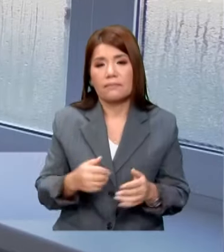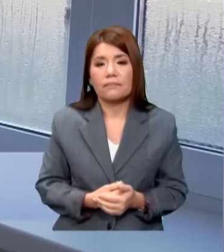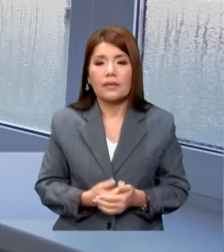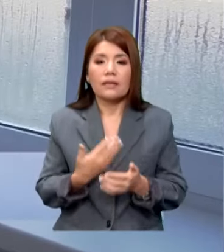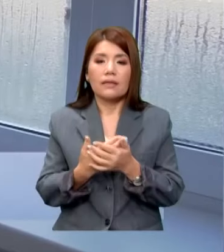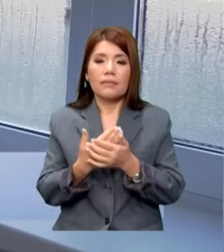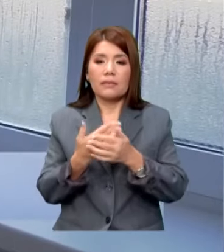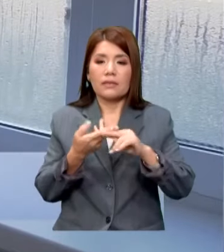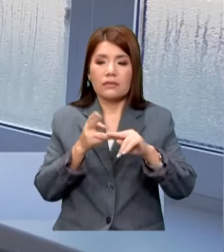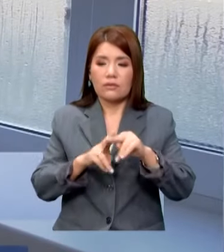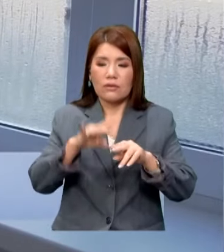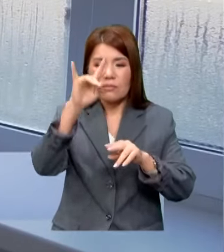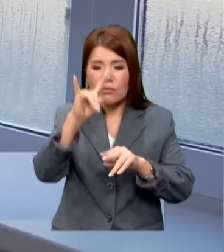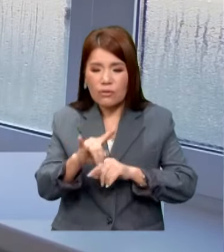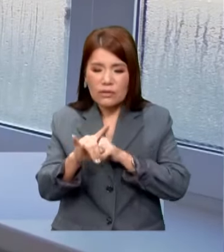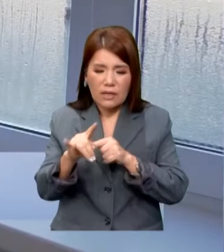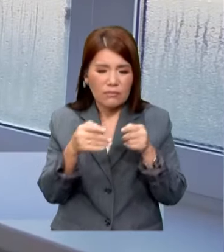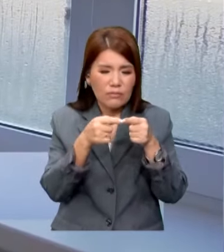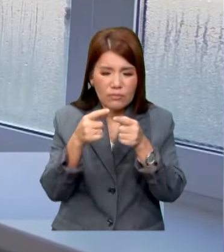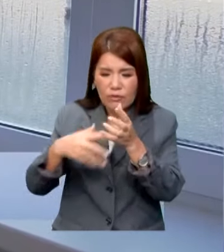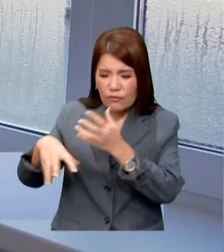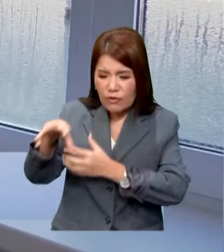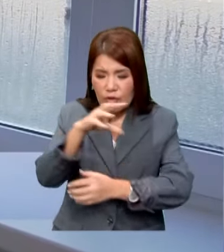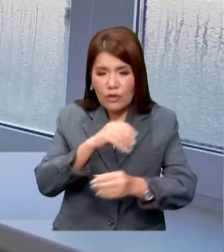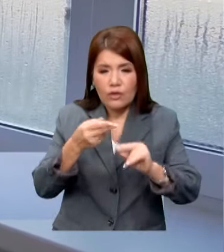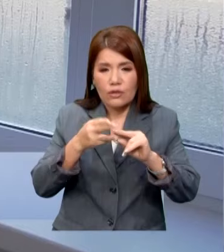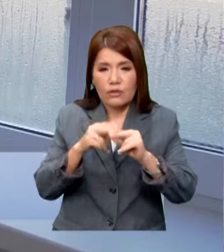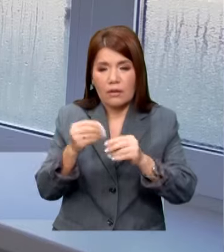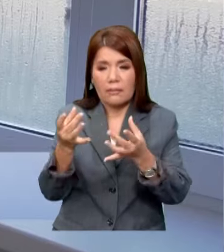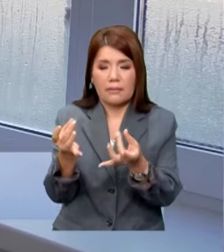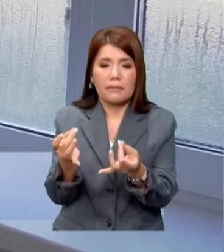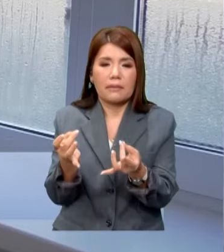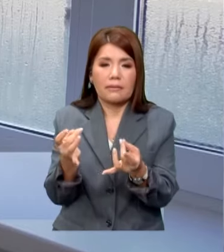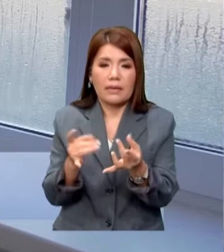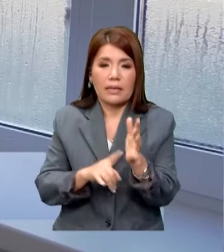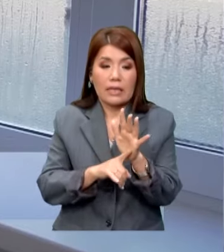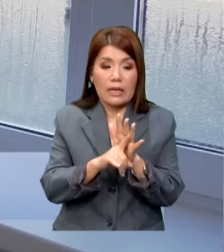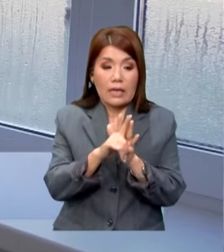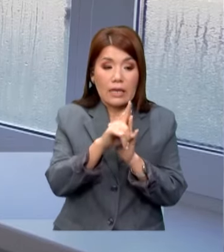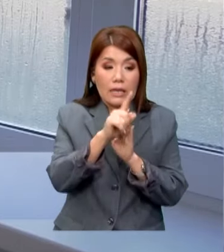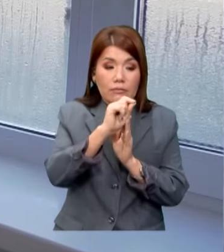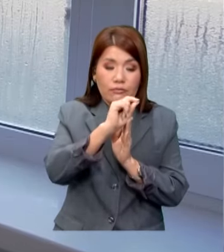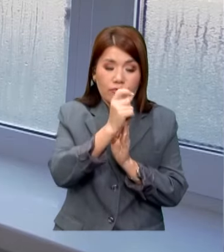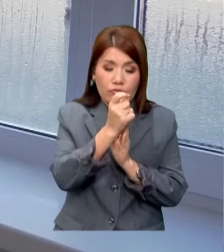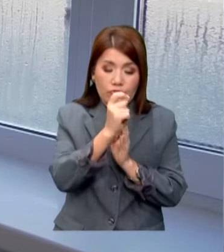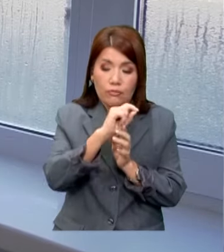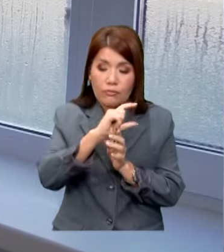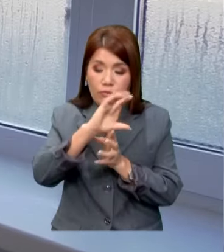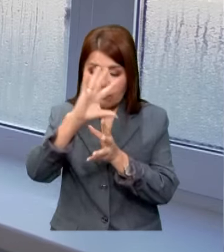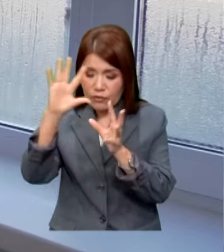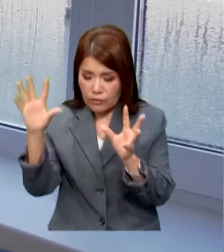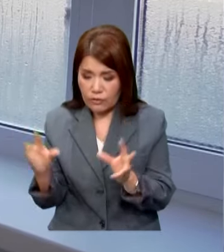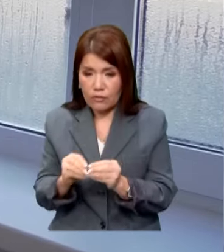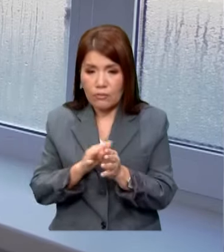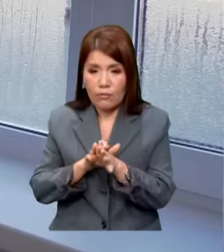Бурштарнан мне, а иник тынасынан түгілкі көріп кетчатыр. Бына бурштан басталған жаңа көгерген неміз, бүкіл мне